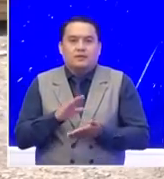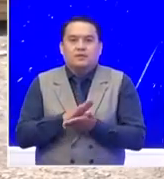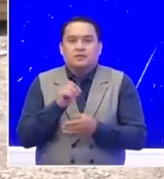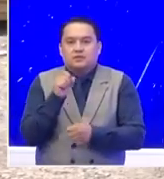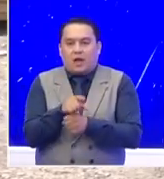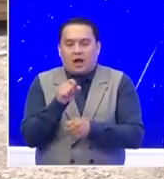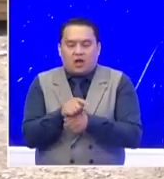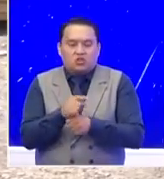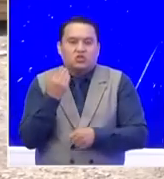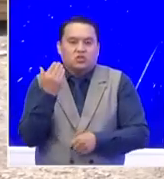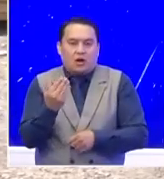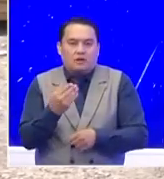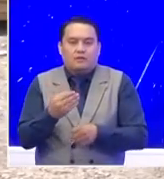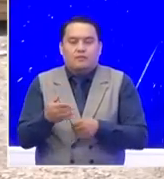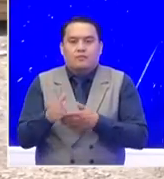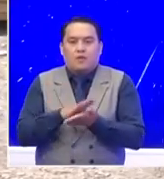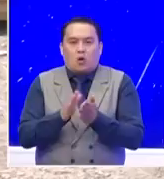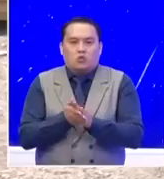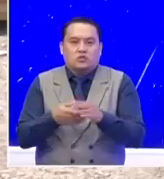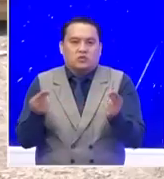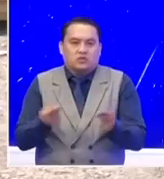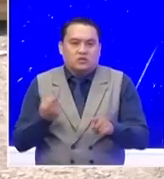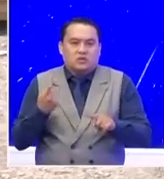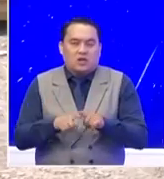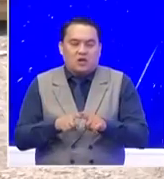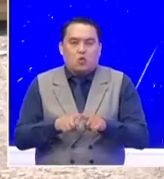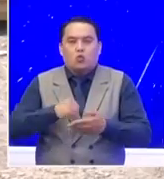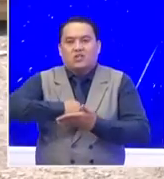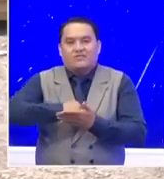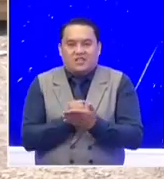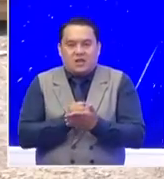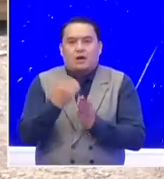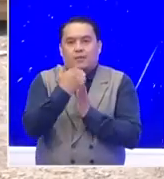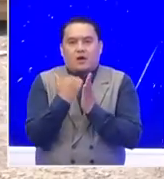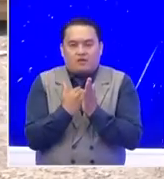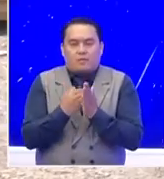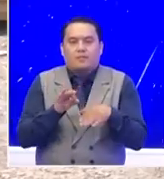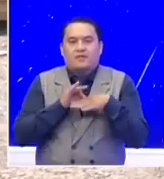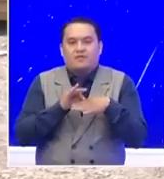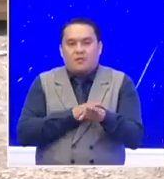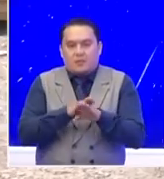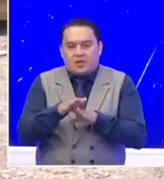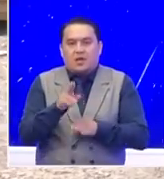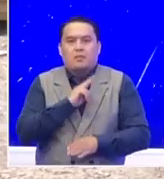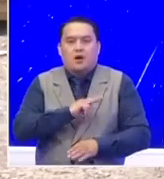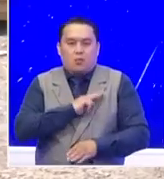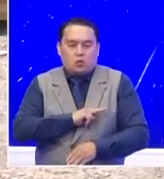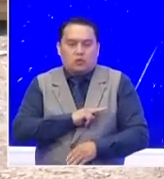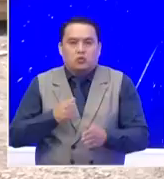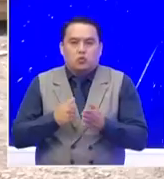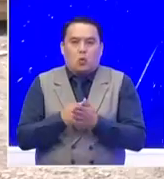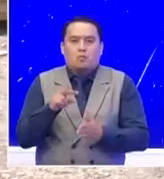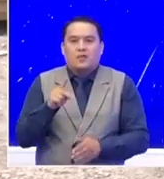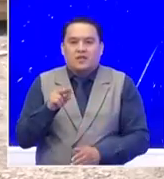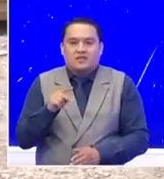заказчиками, с авторским надзором, с техническим надзором утвердили график производства работ до пятницы.